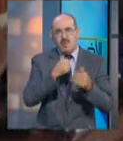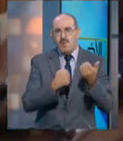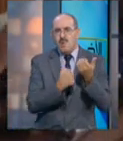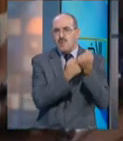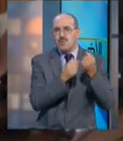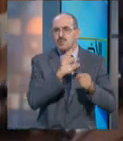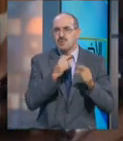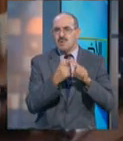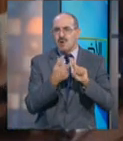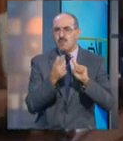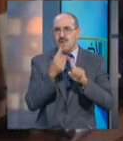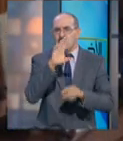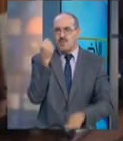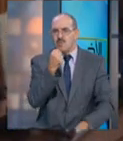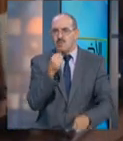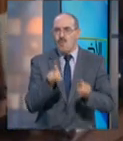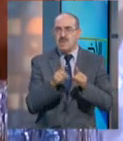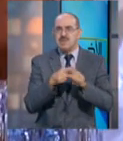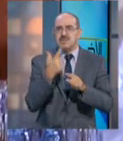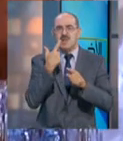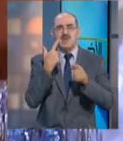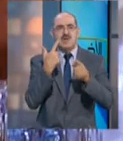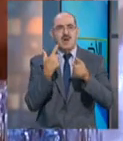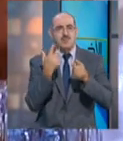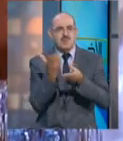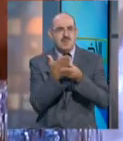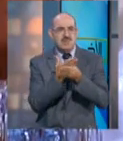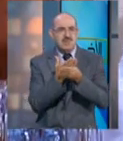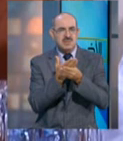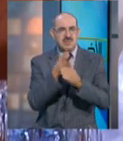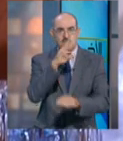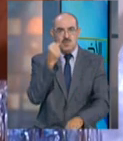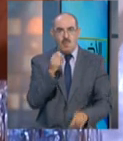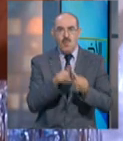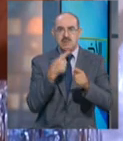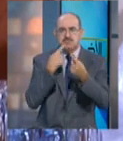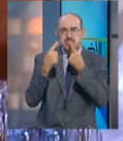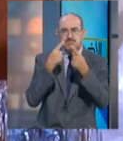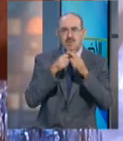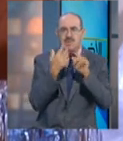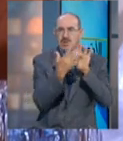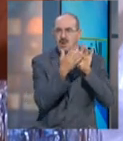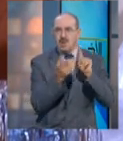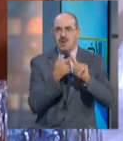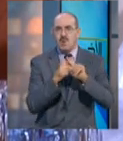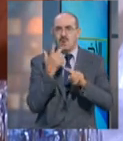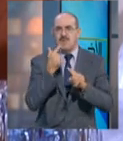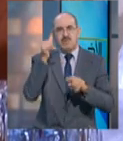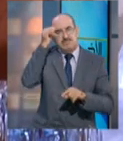انتصارات دبلوماسية متتالية للقضية الصحراوية. هذه الانتصارات التي صفعت المحتل